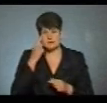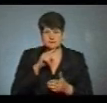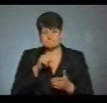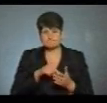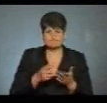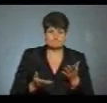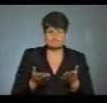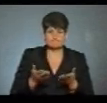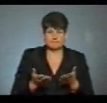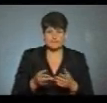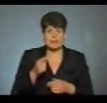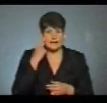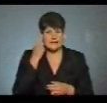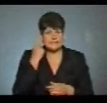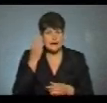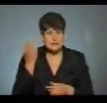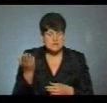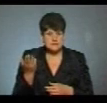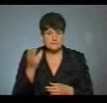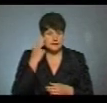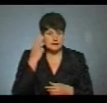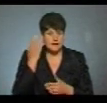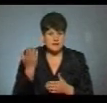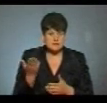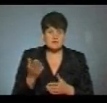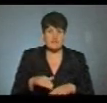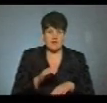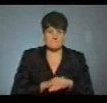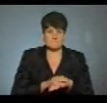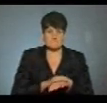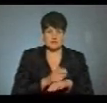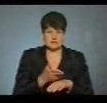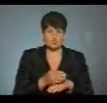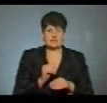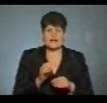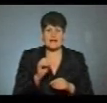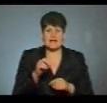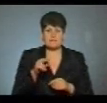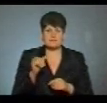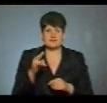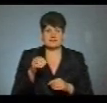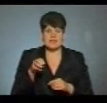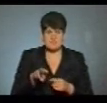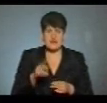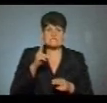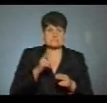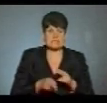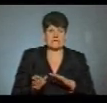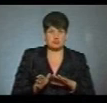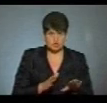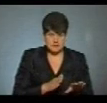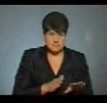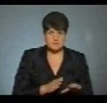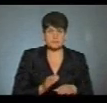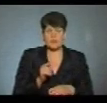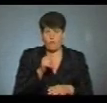китайці, знову ж таки, базуючись вже на фактичному матеріалі, так, бо в них епідемія практично вже закінчилася,